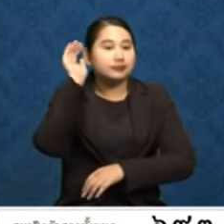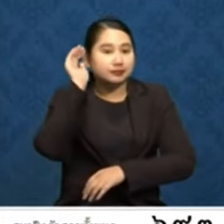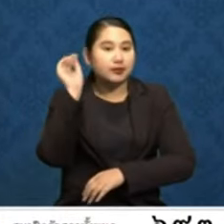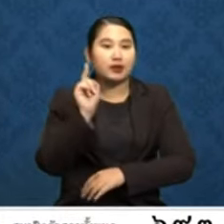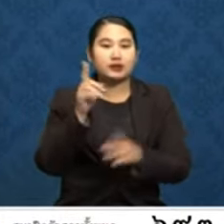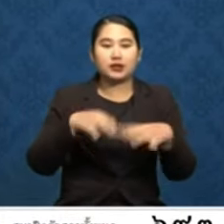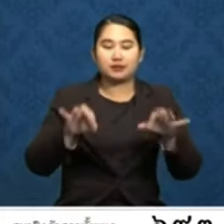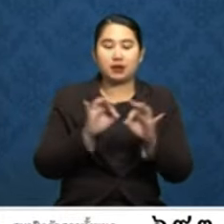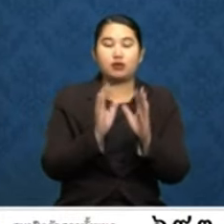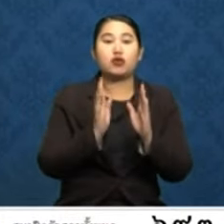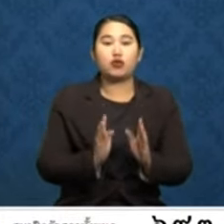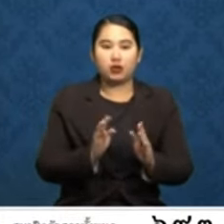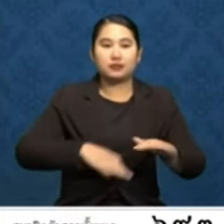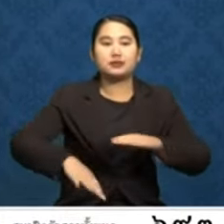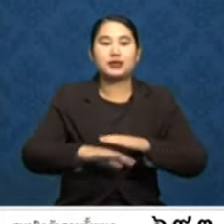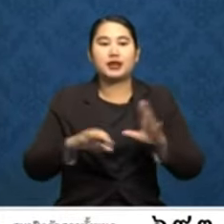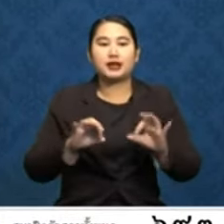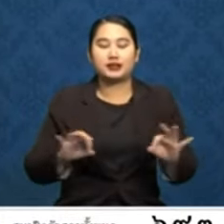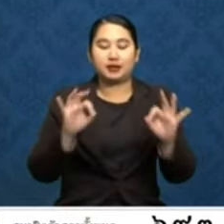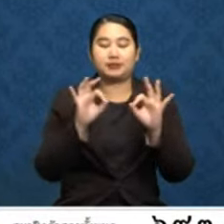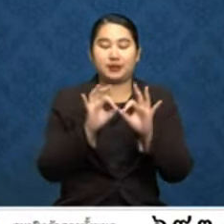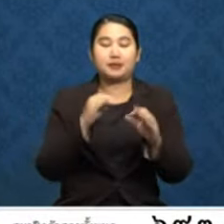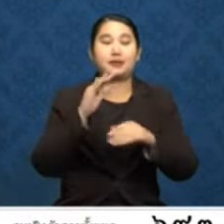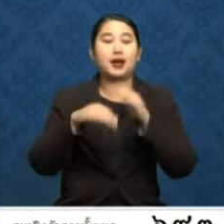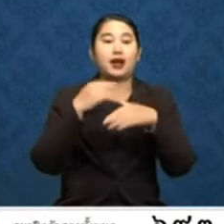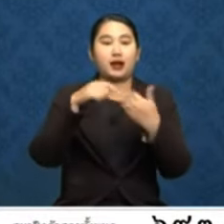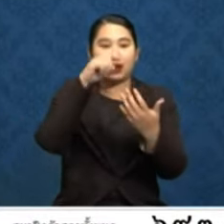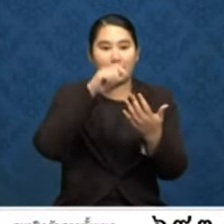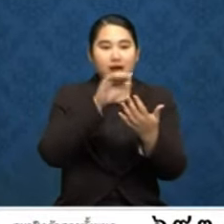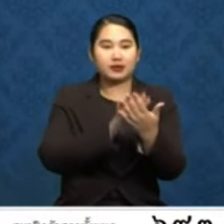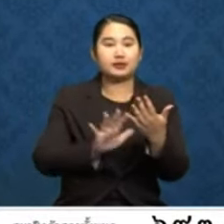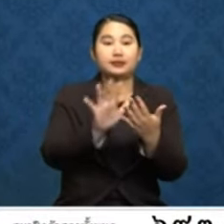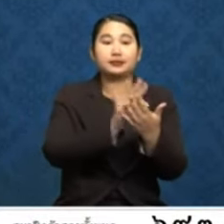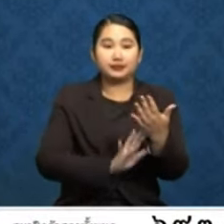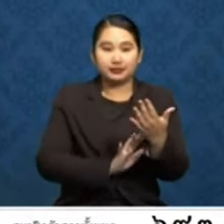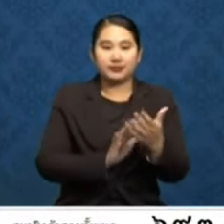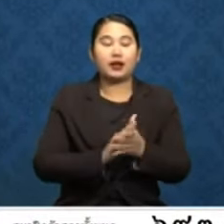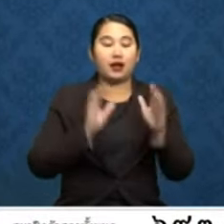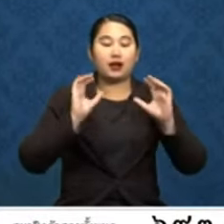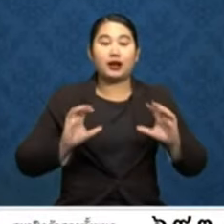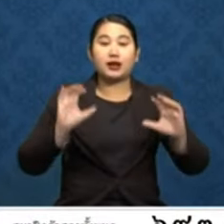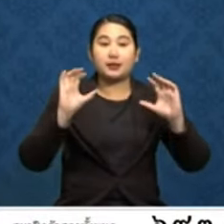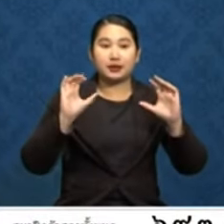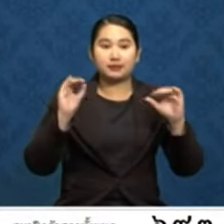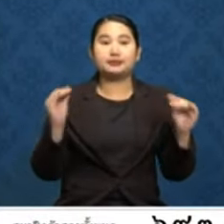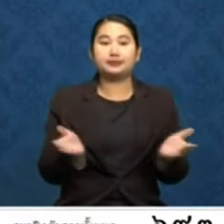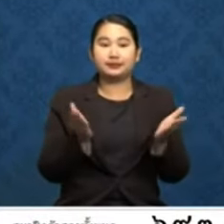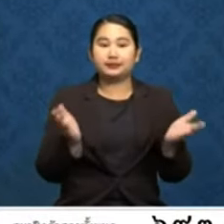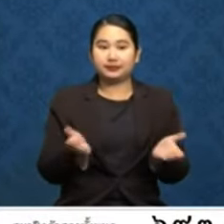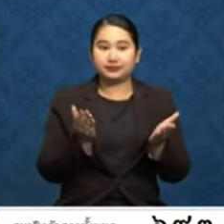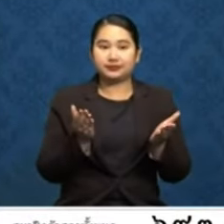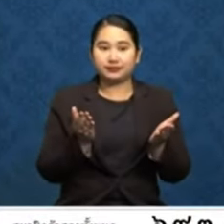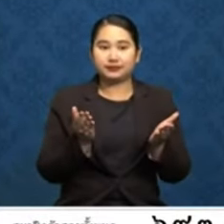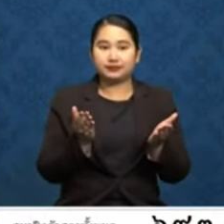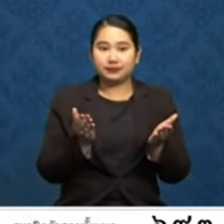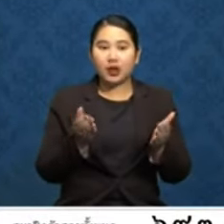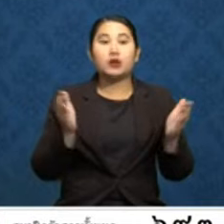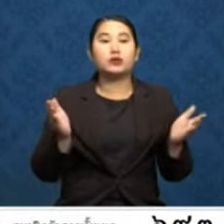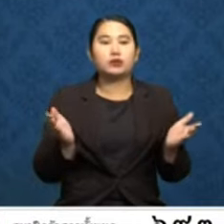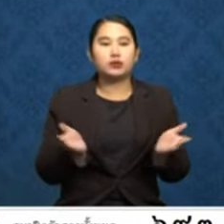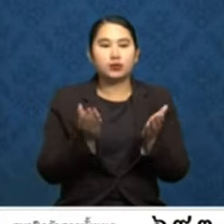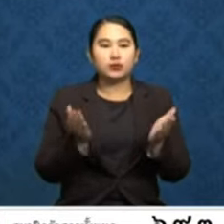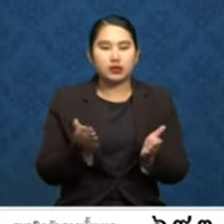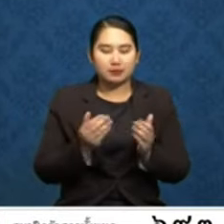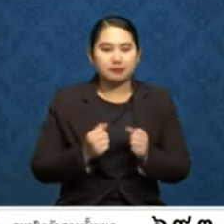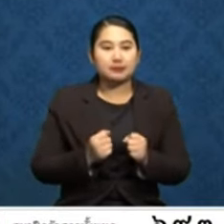ษย์เป็นรากฐานที่สำคัญของการพัฒนาประเทศรัฐบาลจะส่งเสริมรัฐบาลจะเร่งส่งเสริ